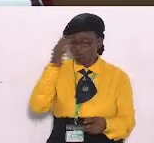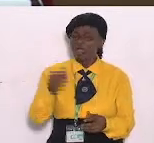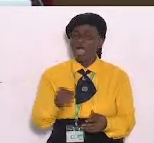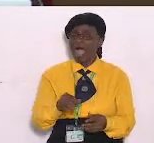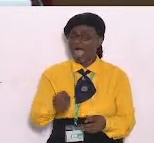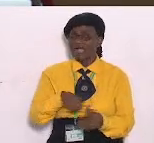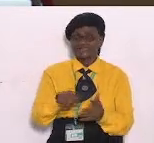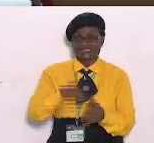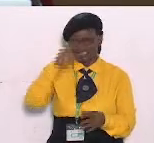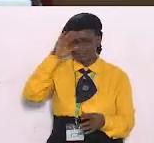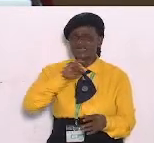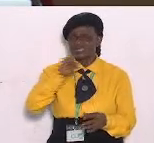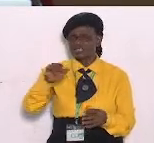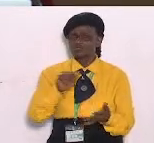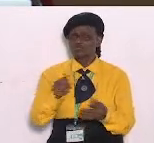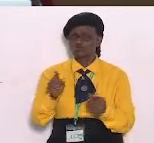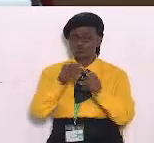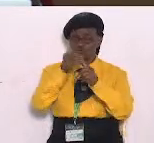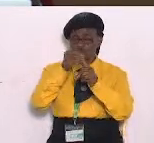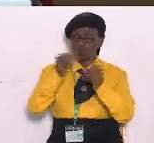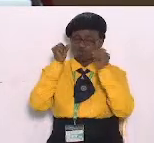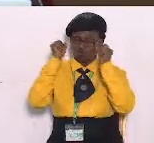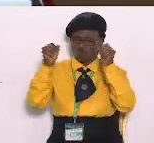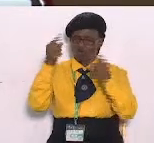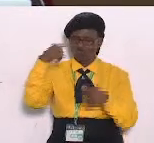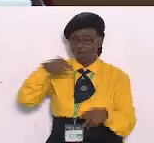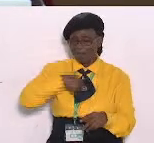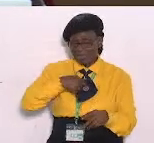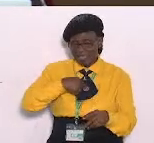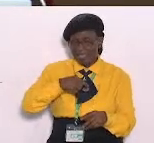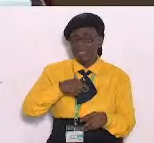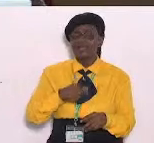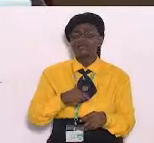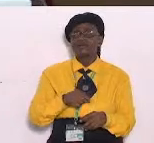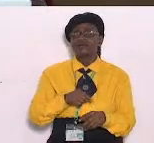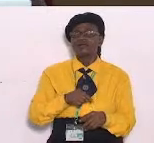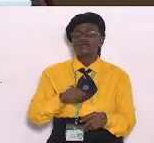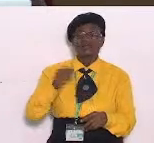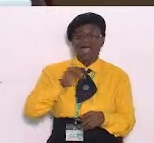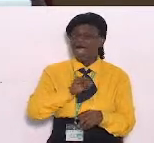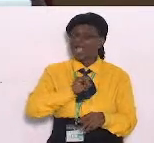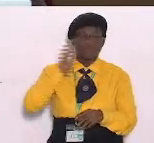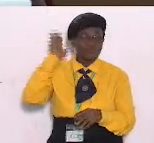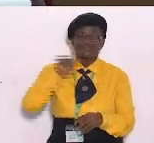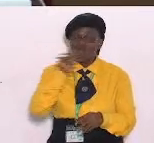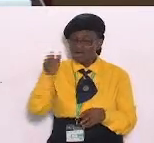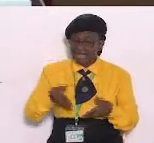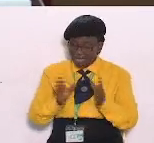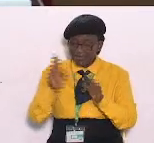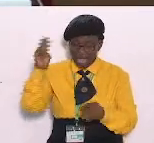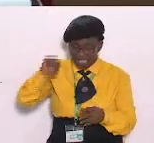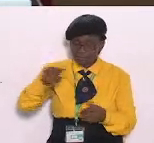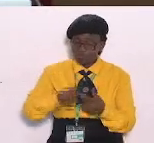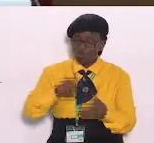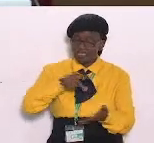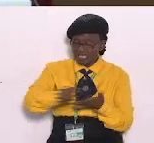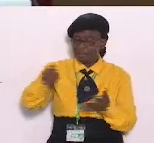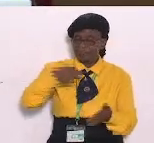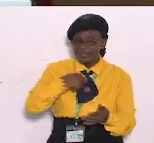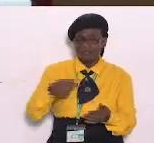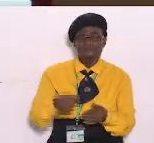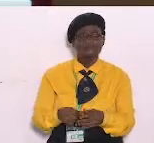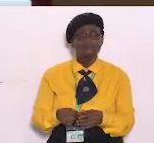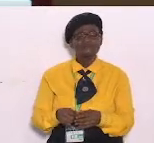découvert que celui-là est plus fort que moi le laisse pas te